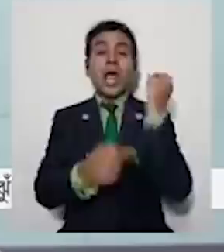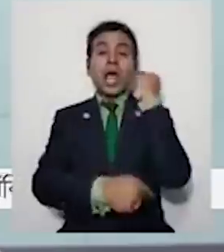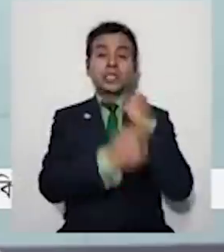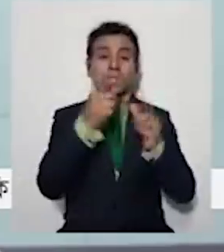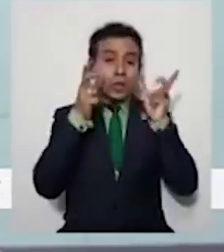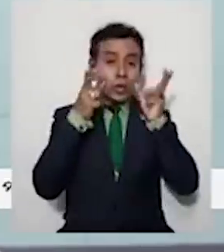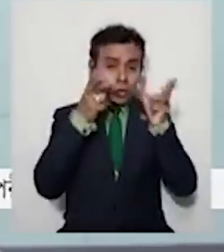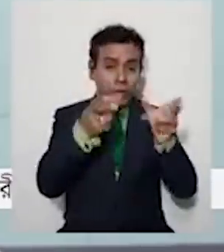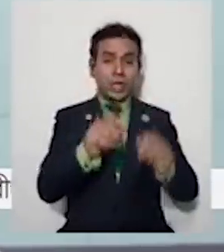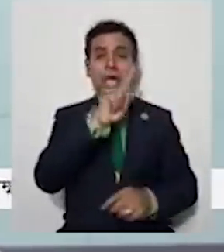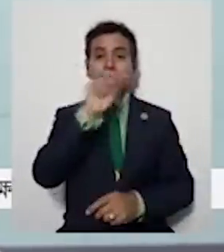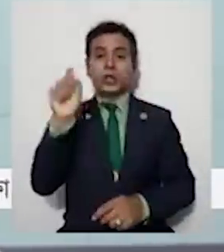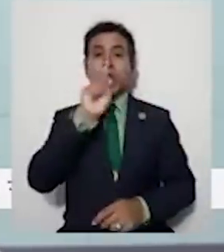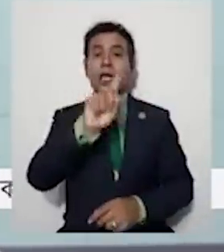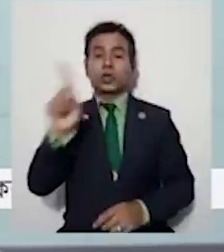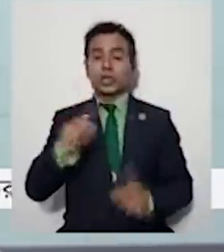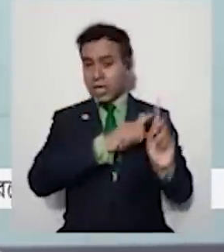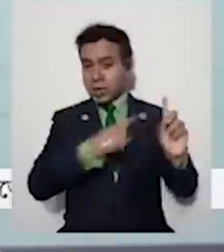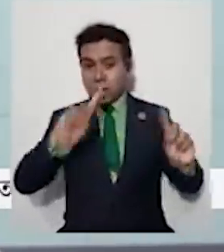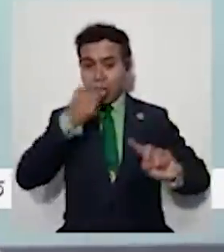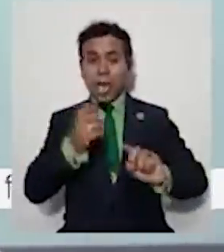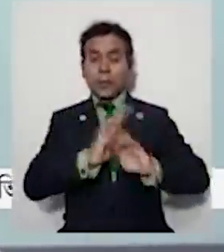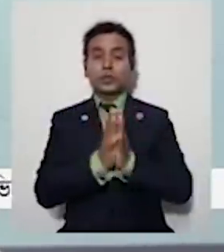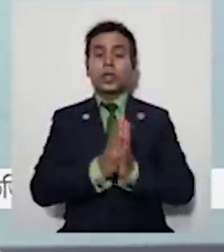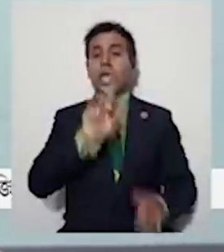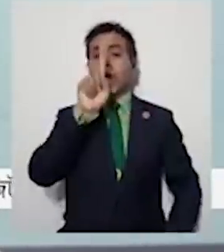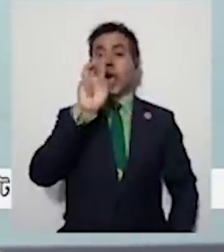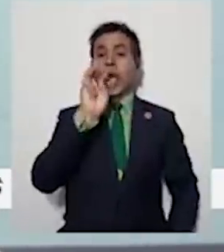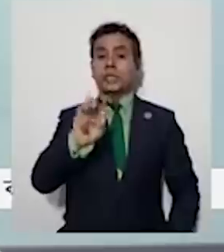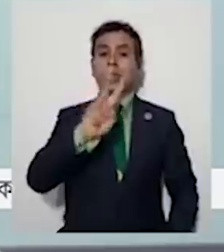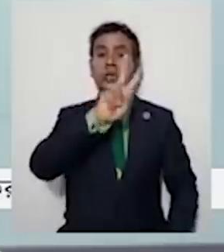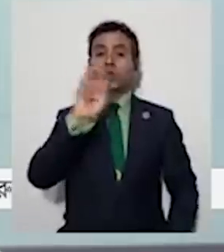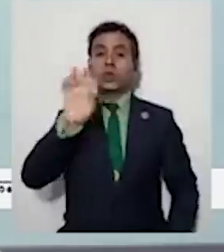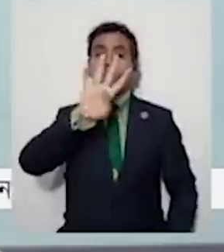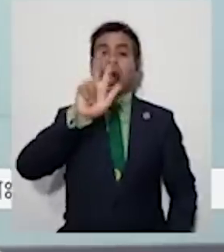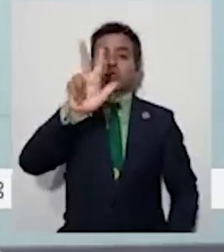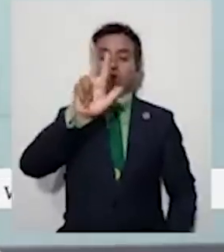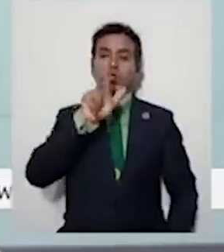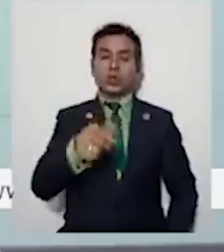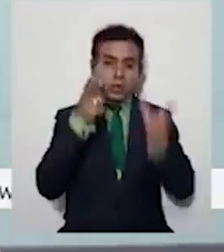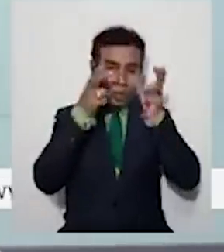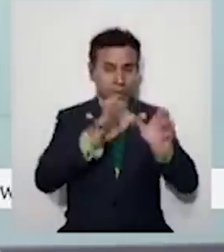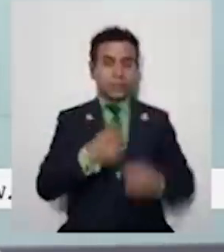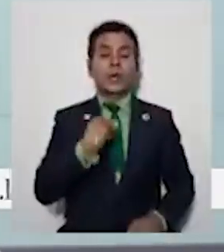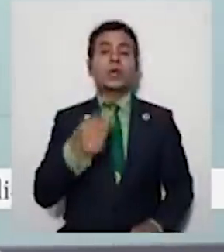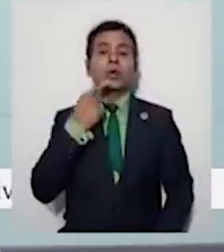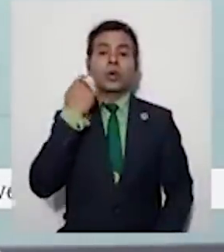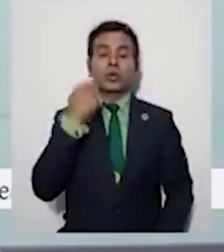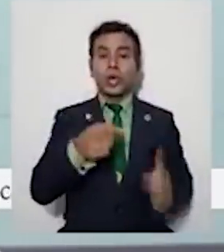পেয়েছেন আইসোলেশন থেকে, 47 জন, এবং এ পর্যন্ত 785 জন। আমাদের আইসোলেশন শয্যা